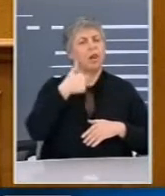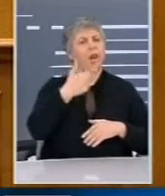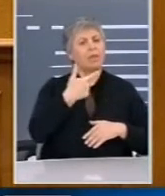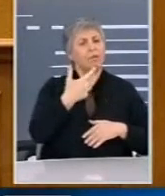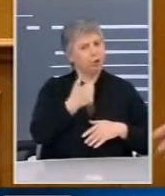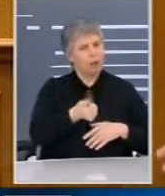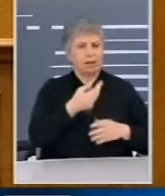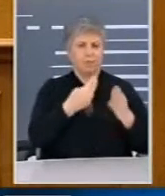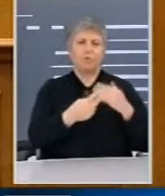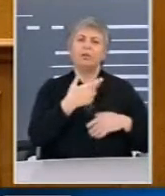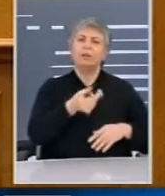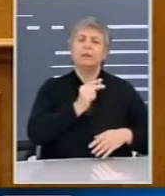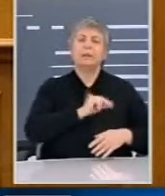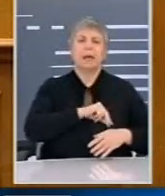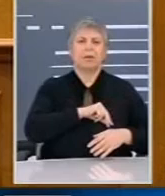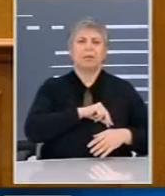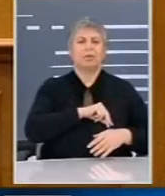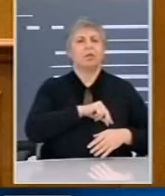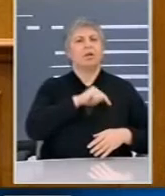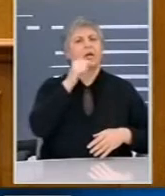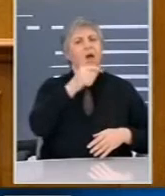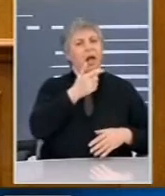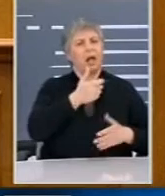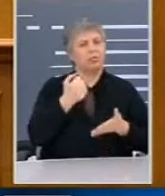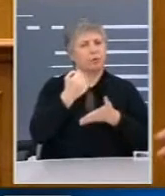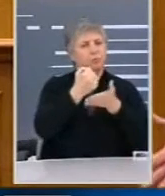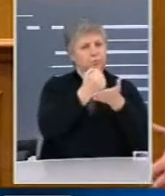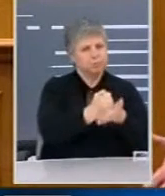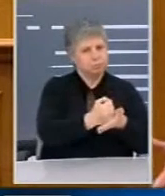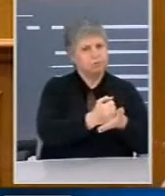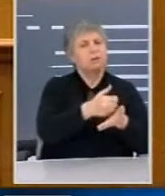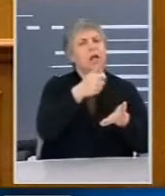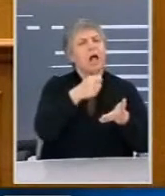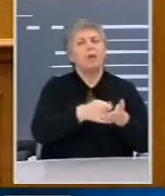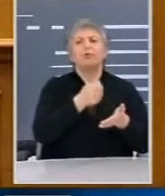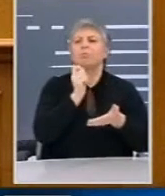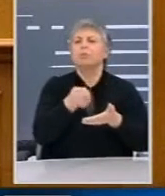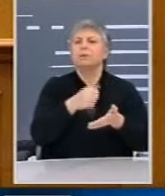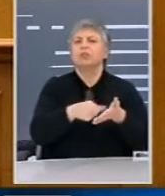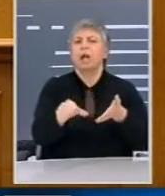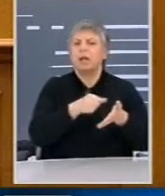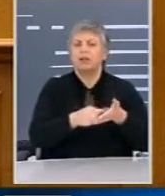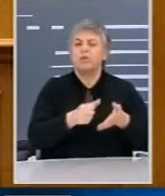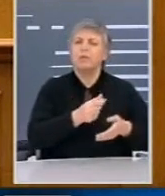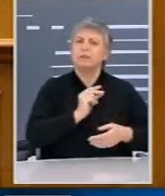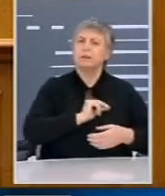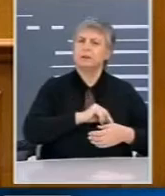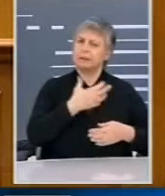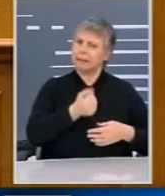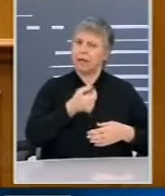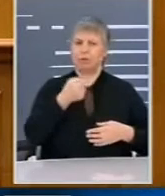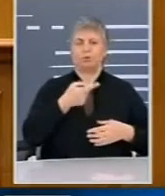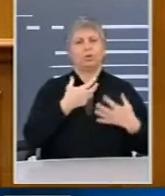τράπεζας. Πήρε το μερτικό της, πλήρωσε να με και τα κακά δάνεια, της έμεινε και κάτι της κέρδος. Με άλλα λόγια, δηλαδή,